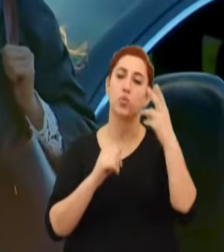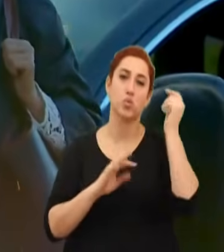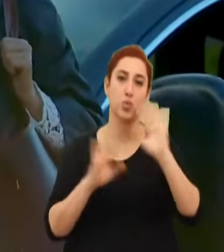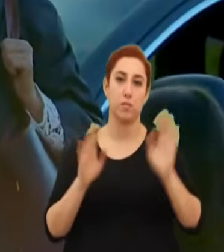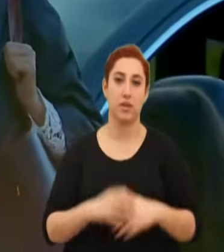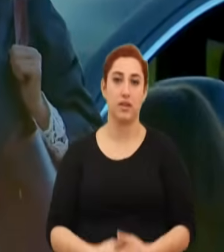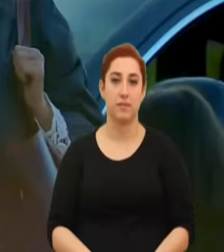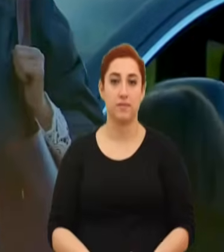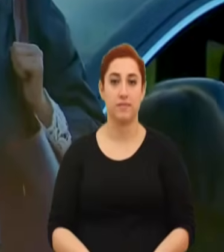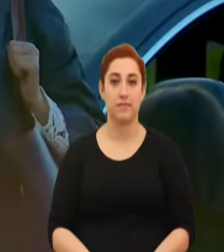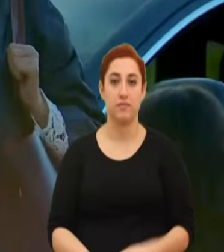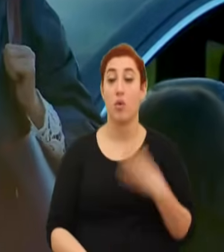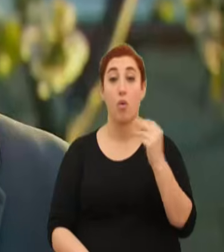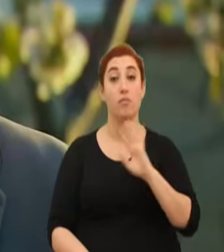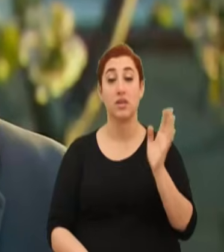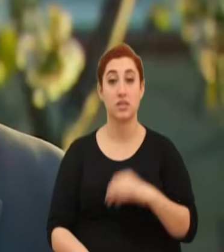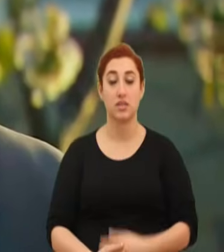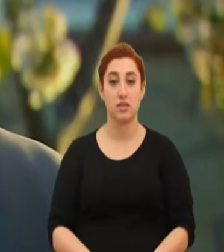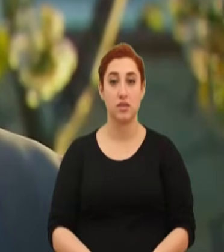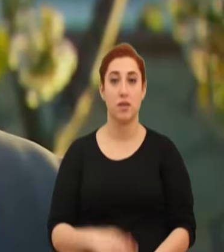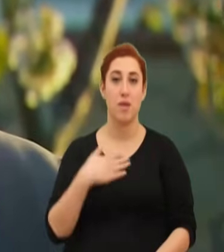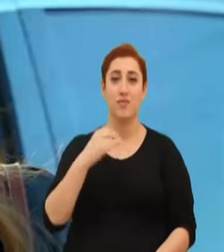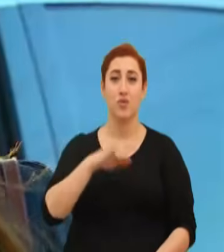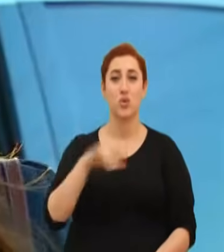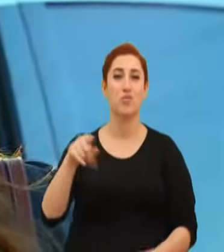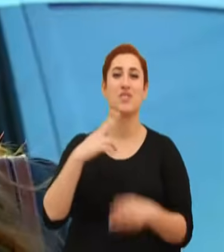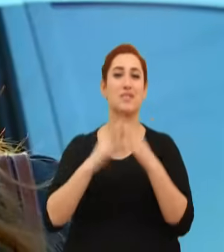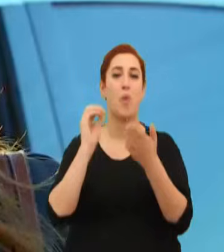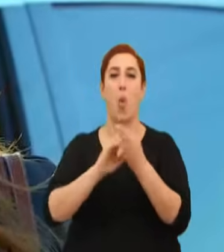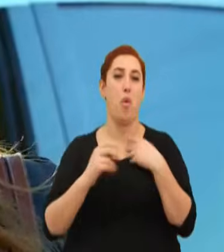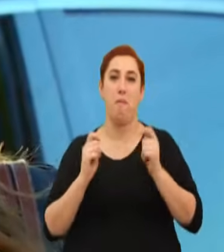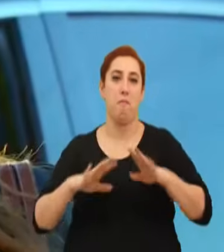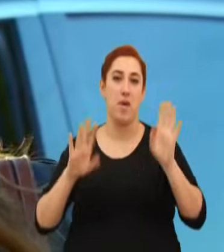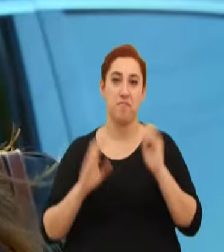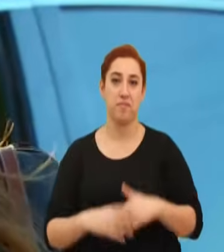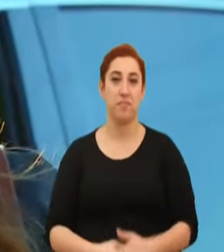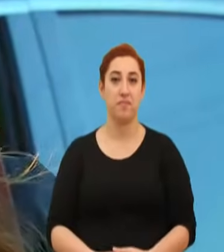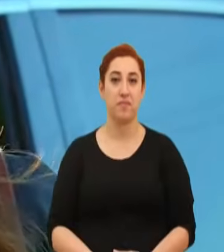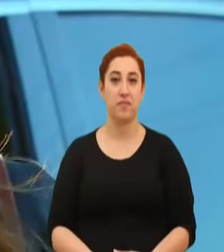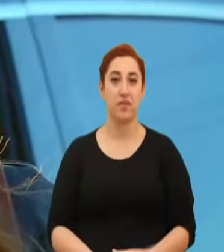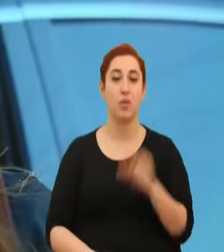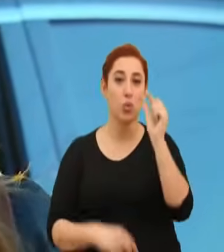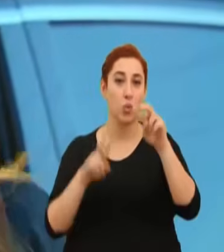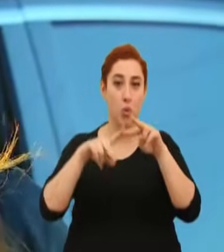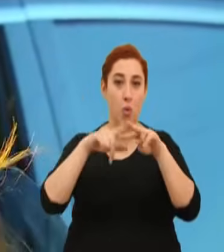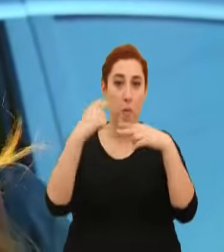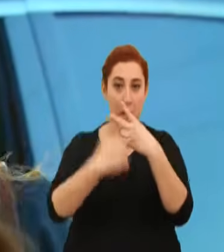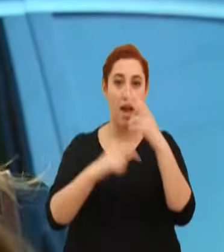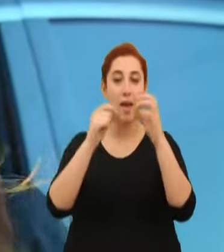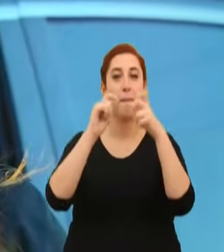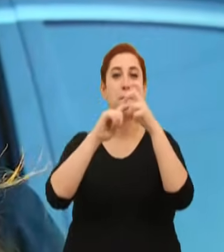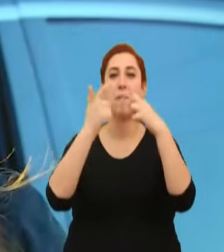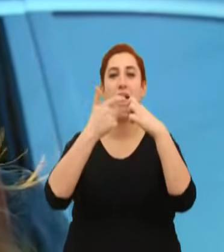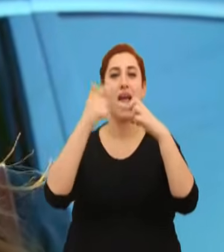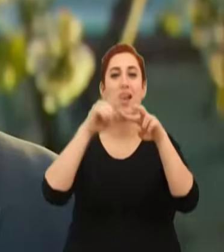Unutmayın. Olmaz. Ben çocuklarıma bu isimleri koymam. Umay'la Berk'te